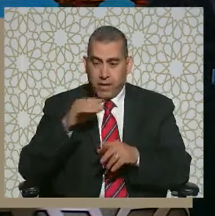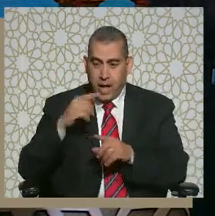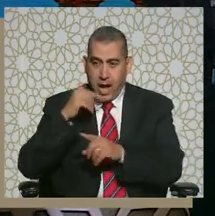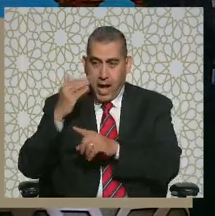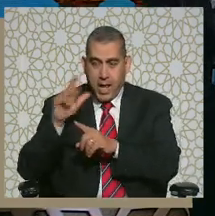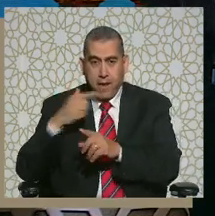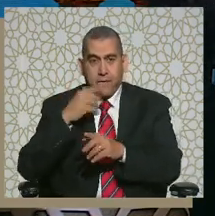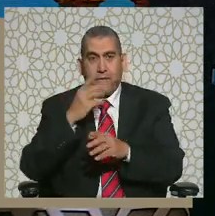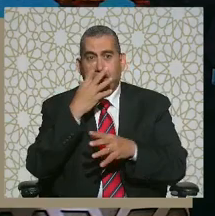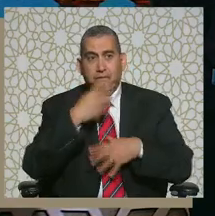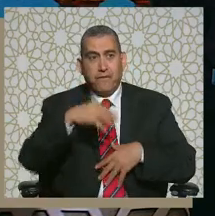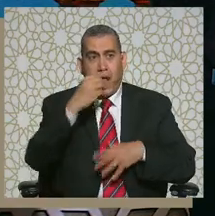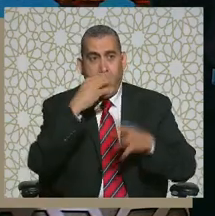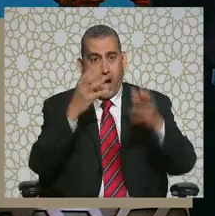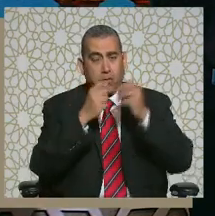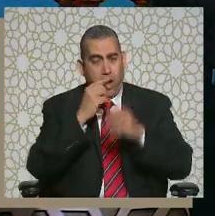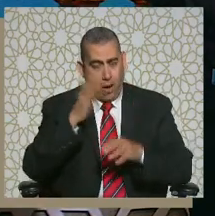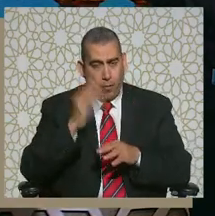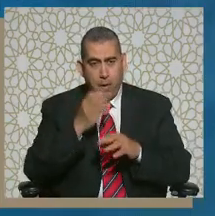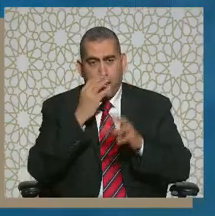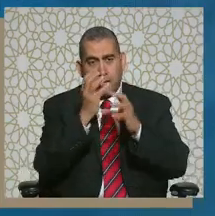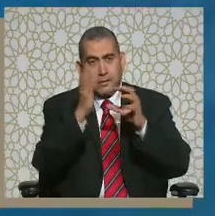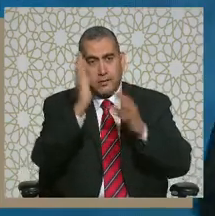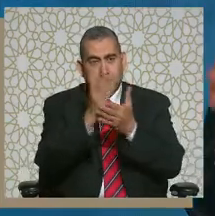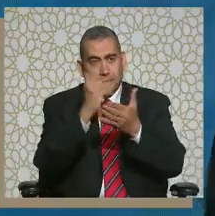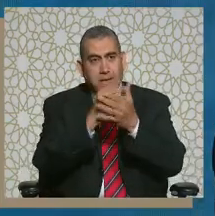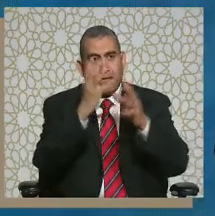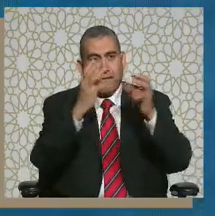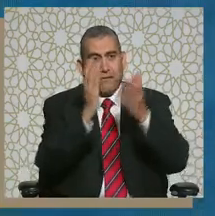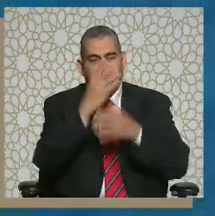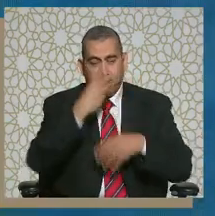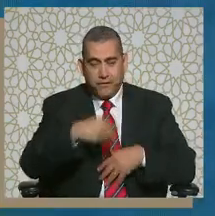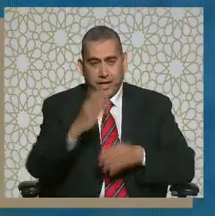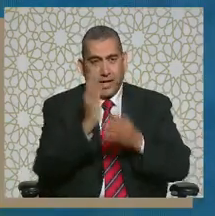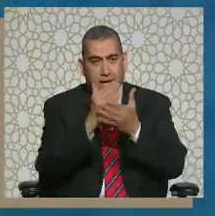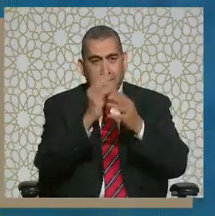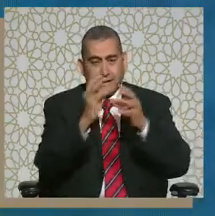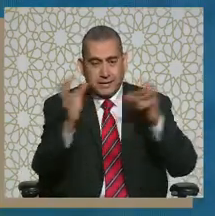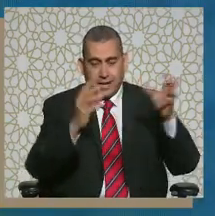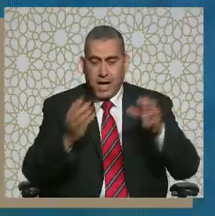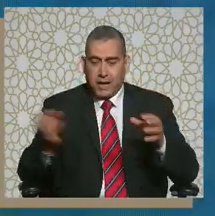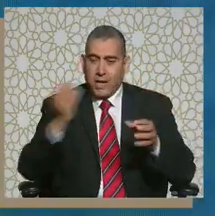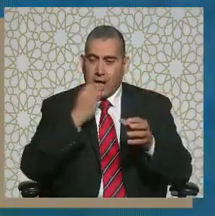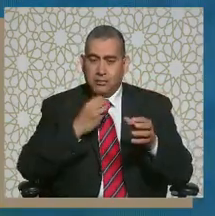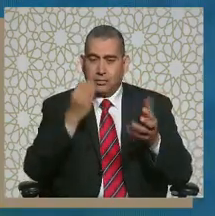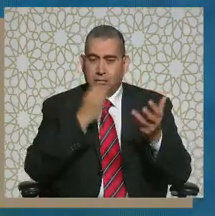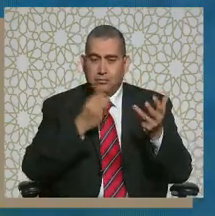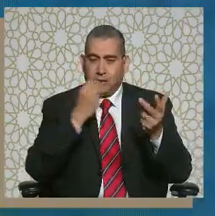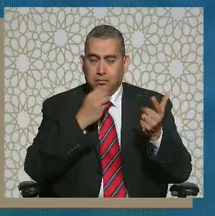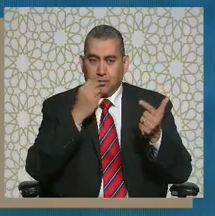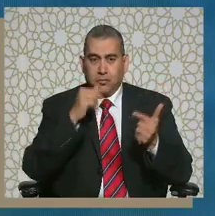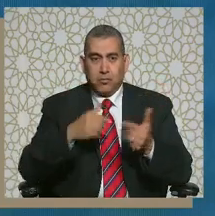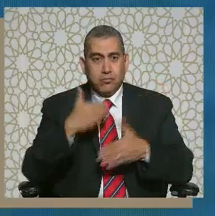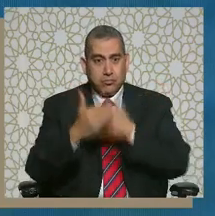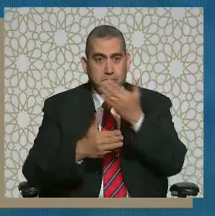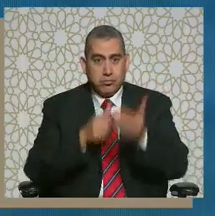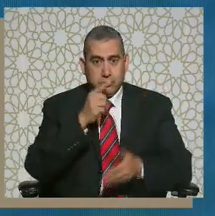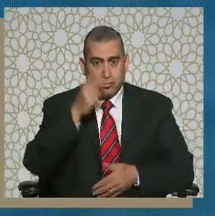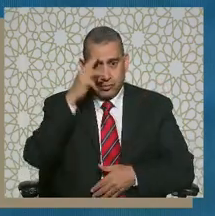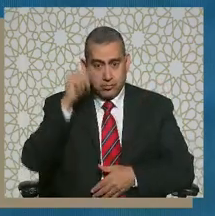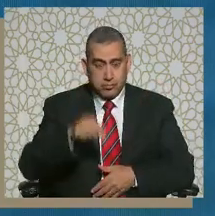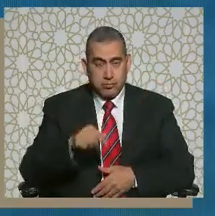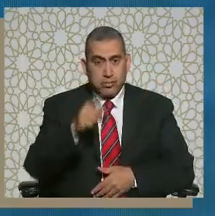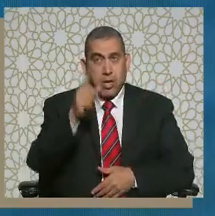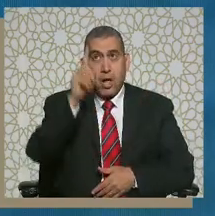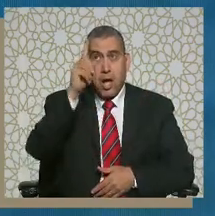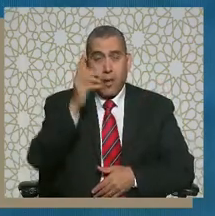يقطعه الى اجزاء صغيره وياكل قطعه كل مره اللي هم بيعبروا عنها وان بيس اطين ده معناه ايه معناه ان